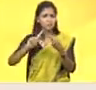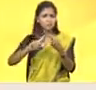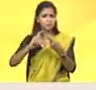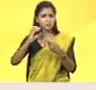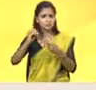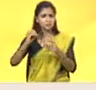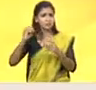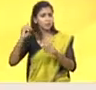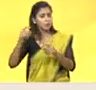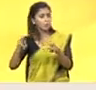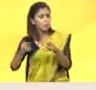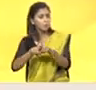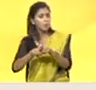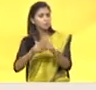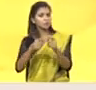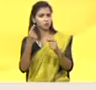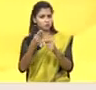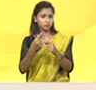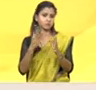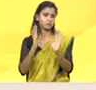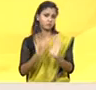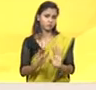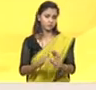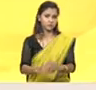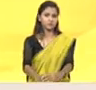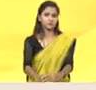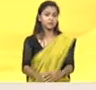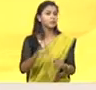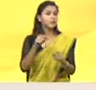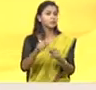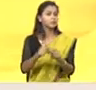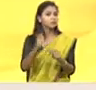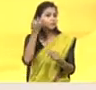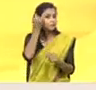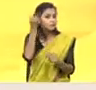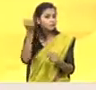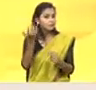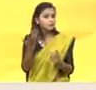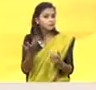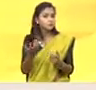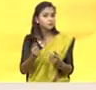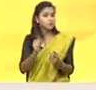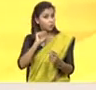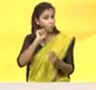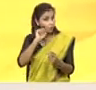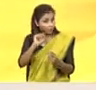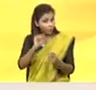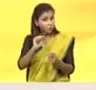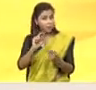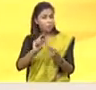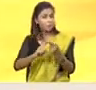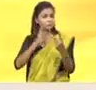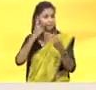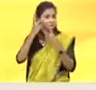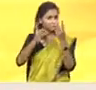फ्रेंडली प्रोडक्ट्स बनाने में कर रही है। इसका आइडिया उन्हें हमारे पर्यटन